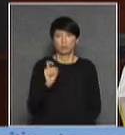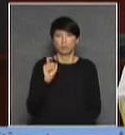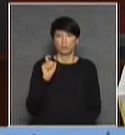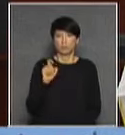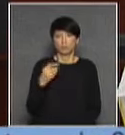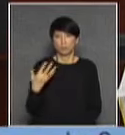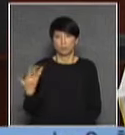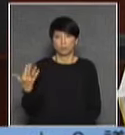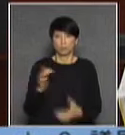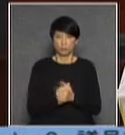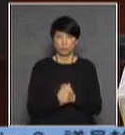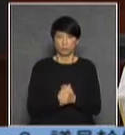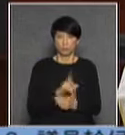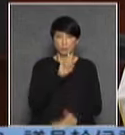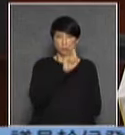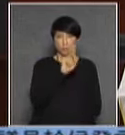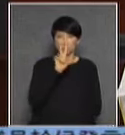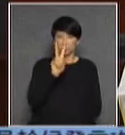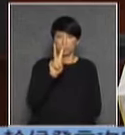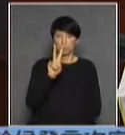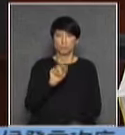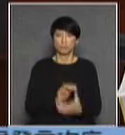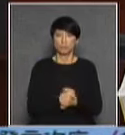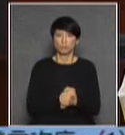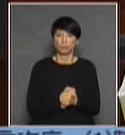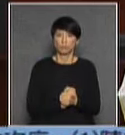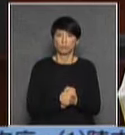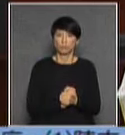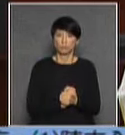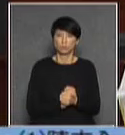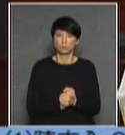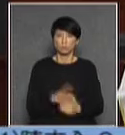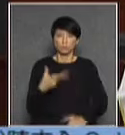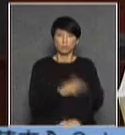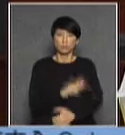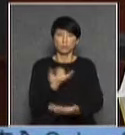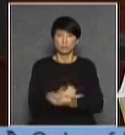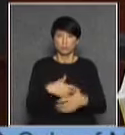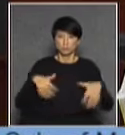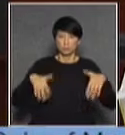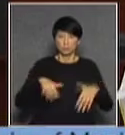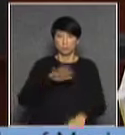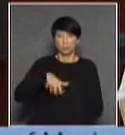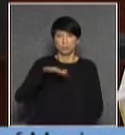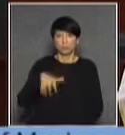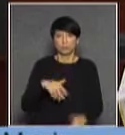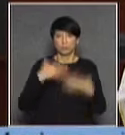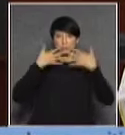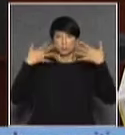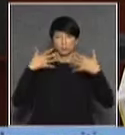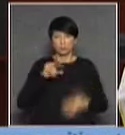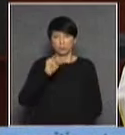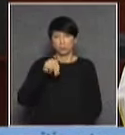8983。2012年都唔爭好遠噶啦，係嘛？2012年咧狗就5000多，總數咧加埋貓咧就